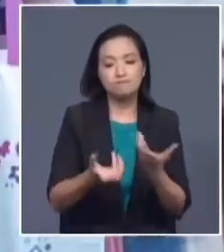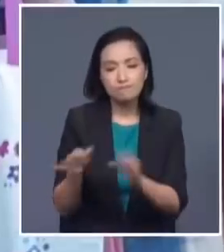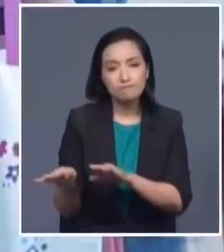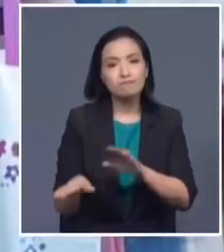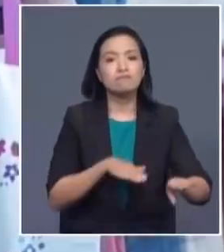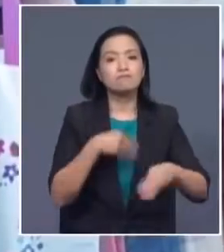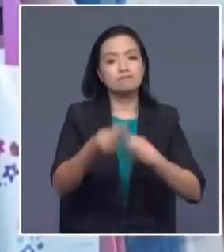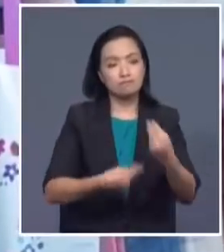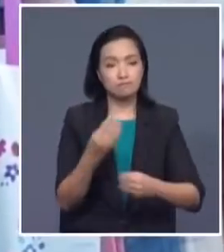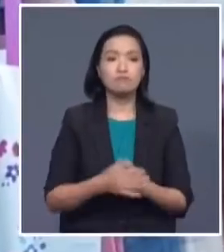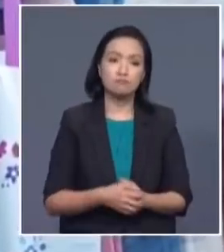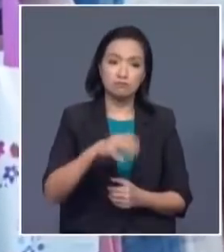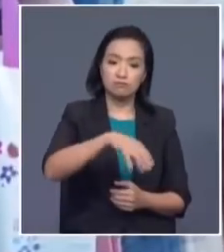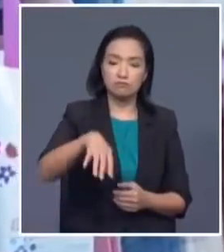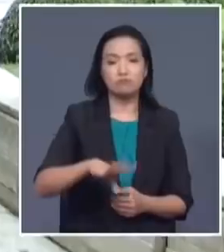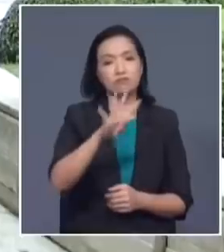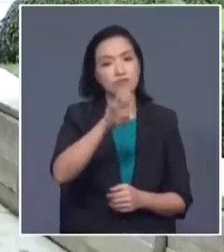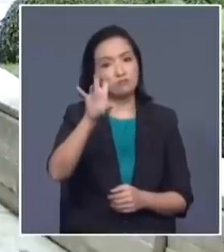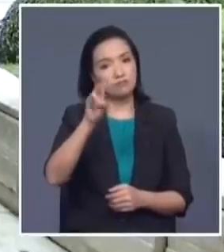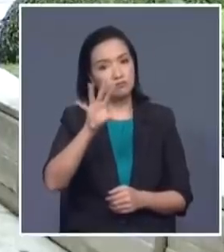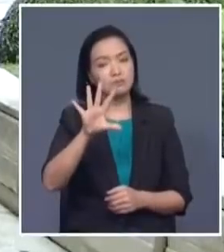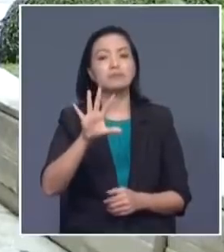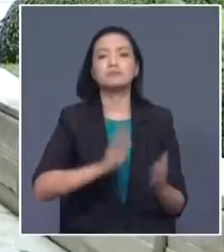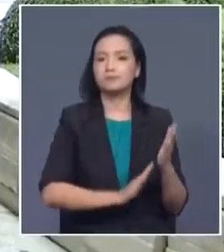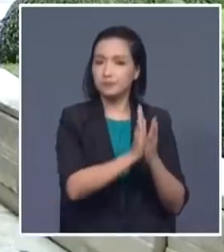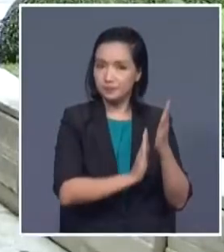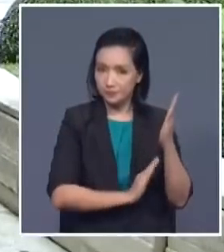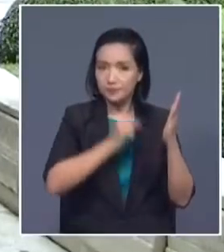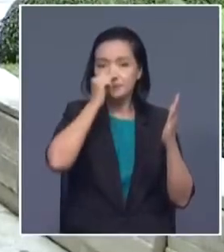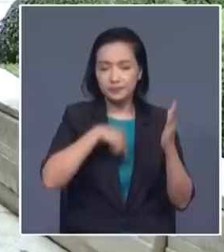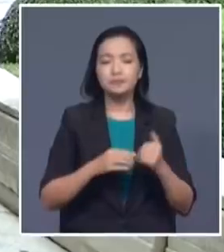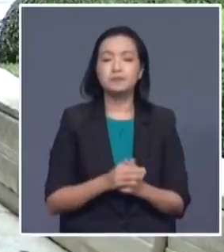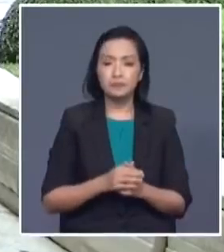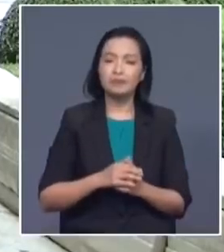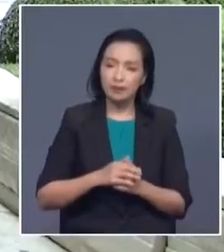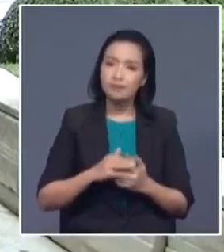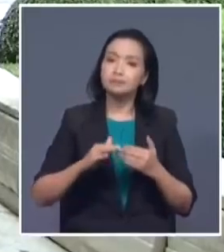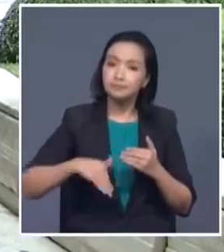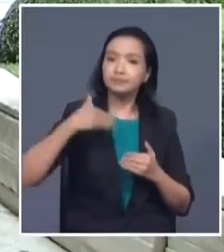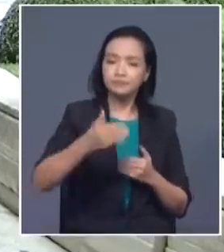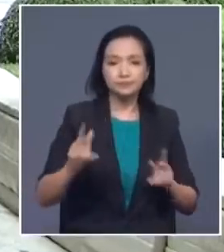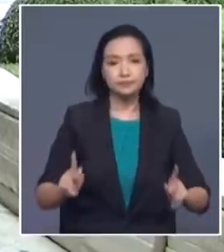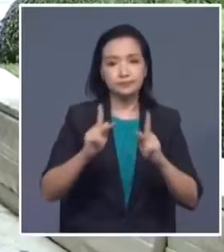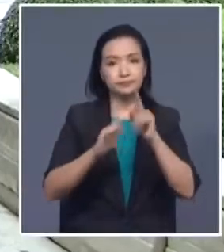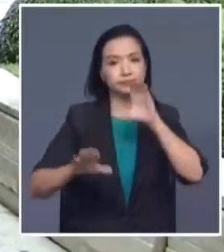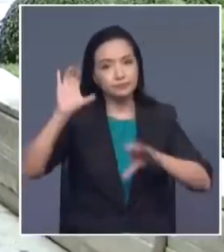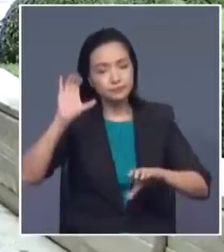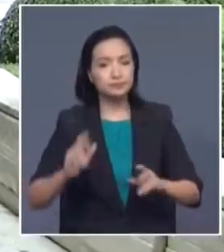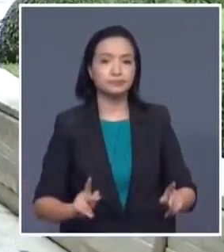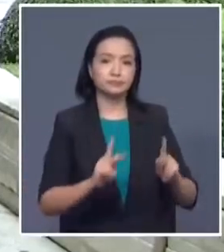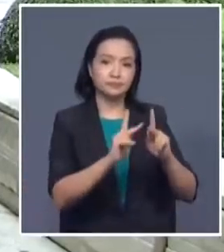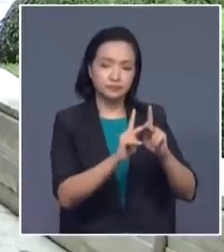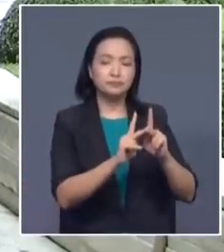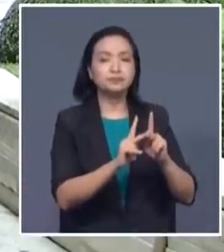าด475แห่งทั่วประเทศโดยก้าวต่อไปของโครงการตลาดประชารัฐกระทรวงมหาดไทยจะร่วมกับหน่วยงานเจ้าของตล